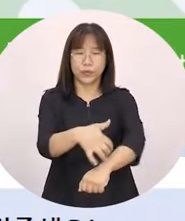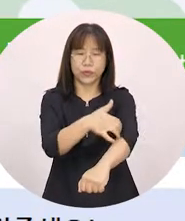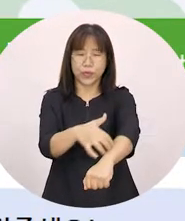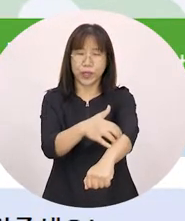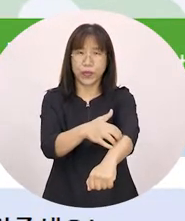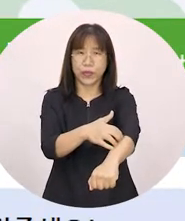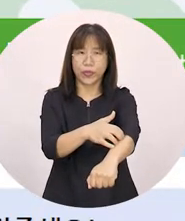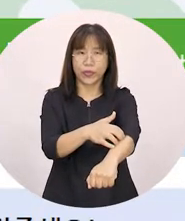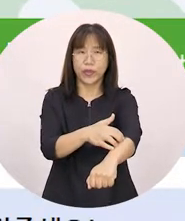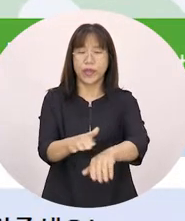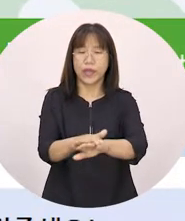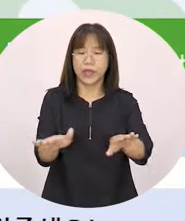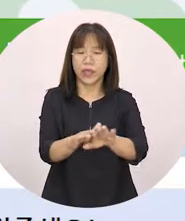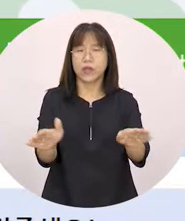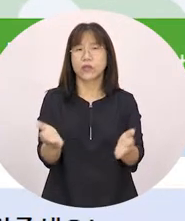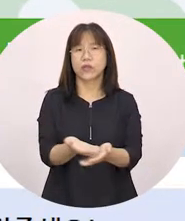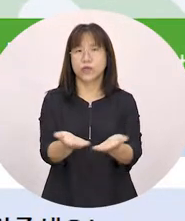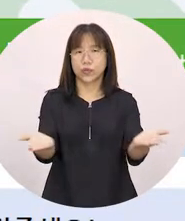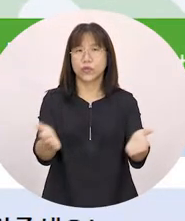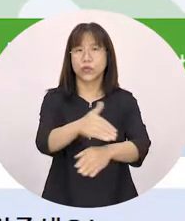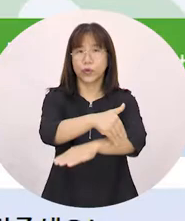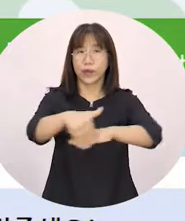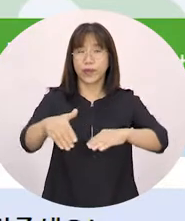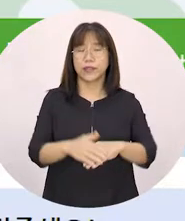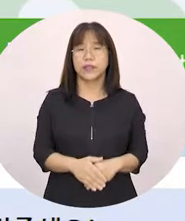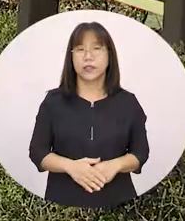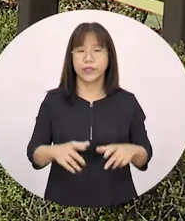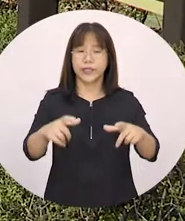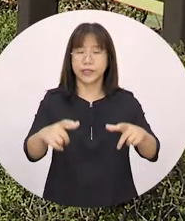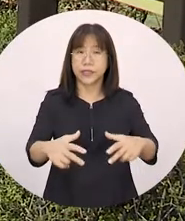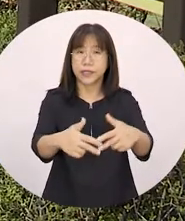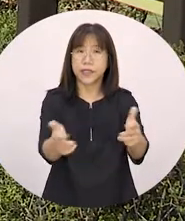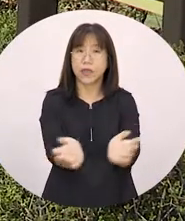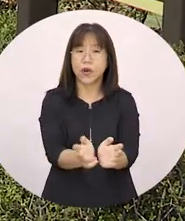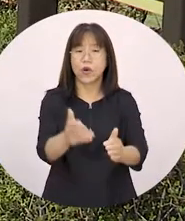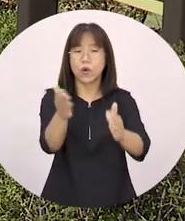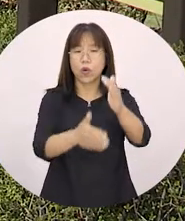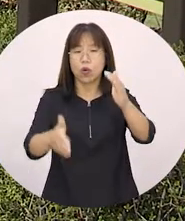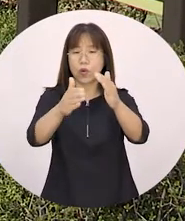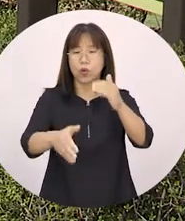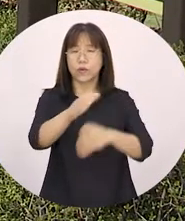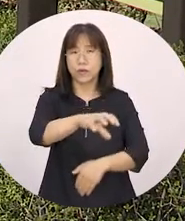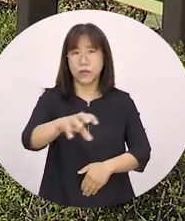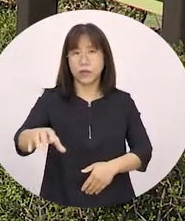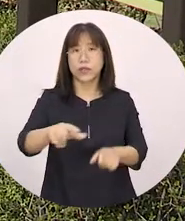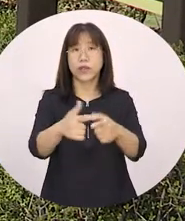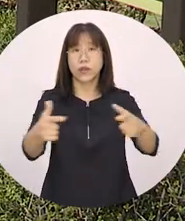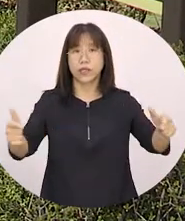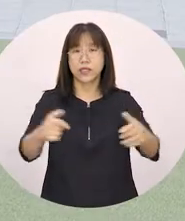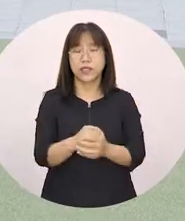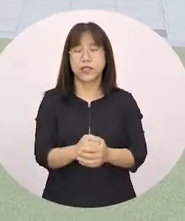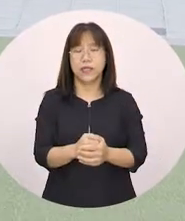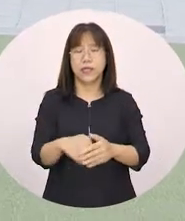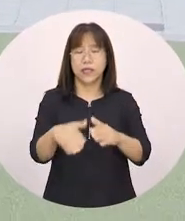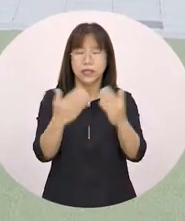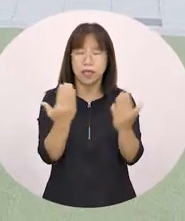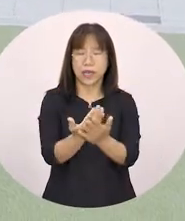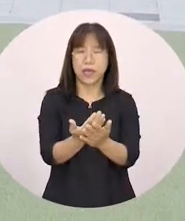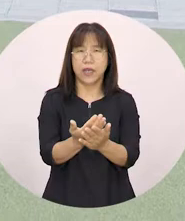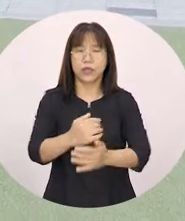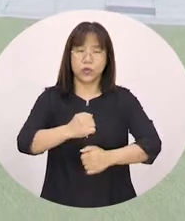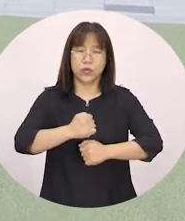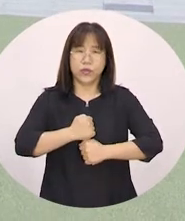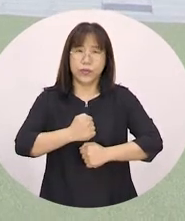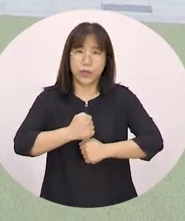국민 불편을 최소화 할 예정입니다 이밖에도 지역 내 공원 및 다중 이용 시설의 거리두기 단계별 방역 수칙